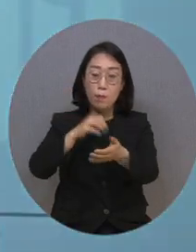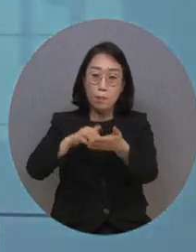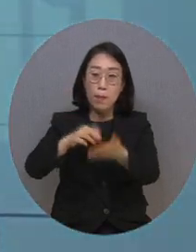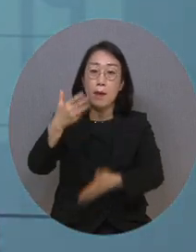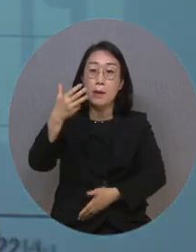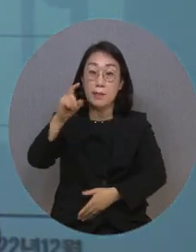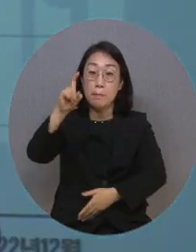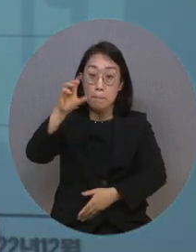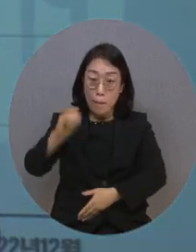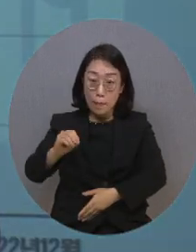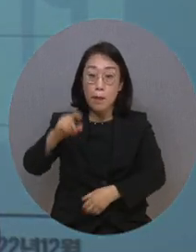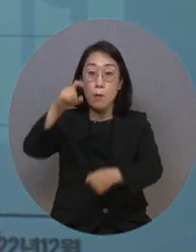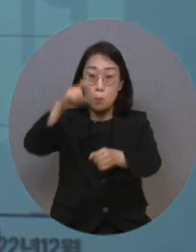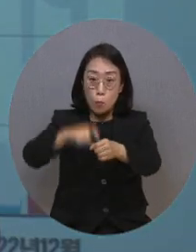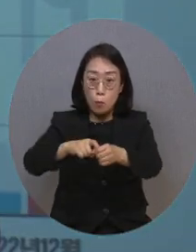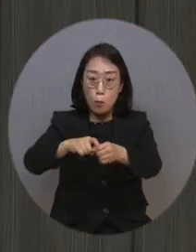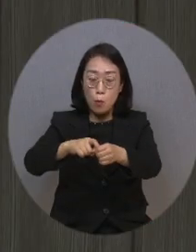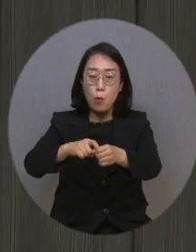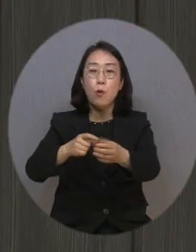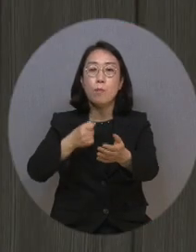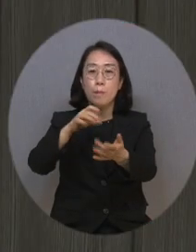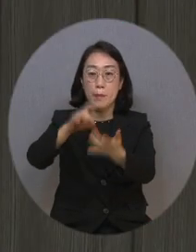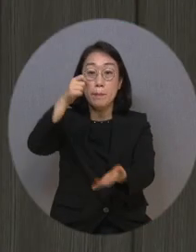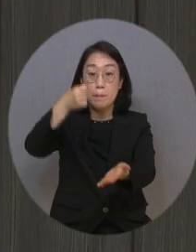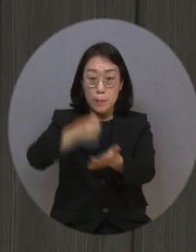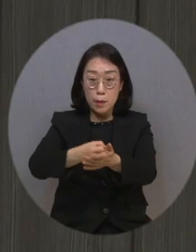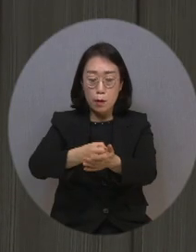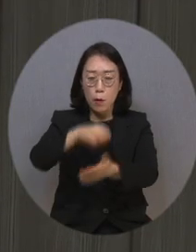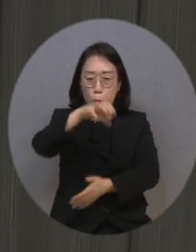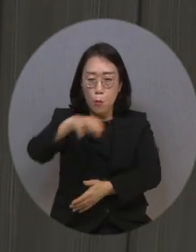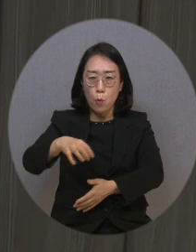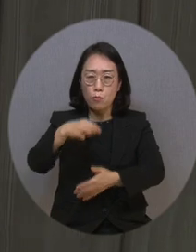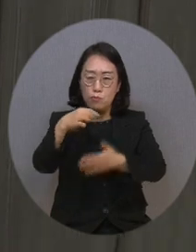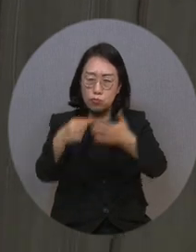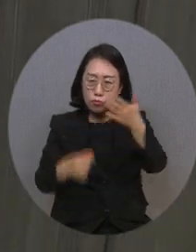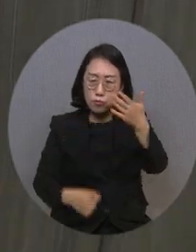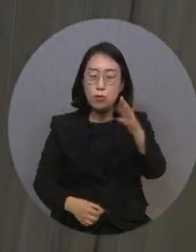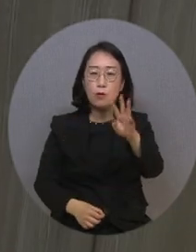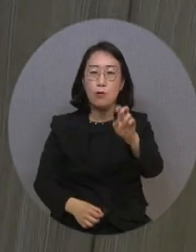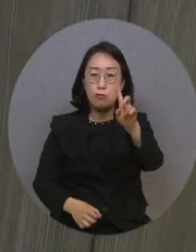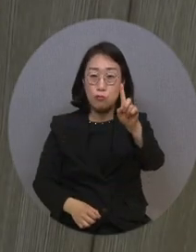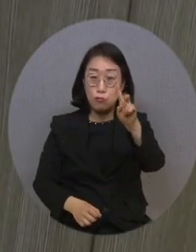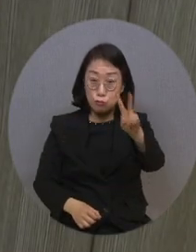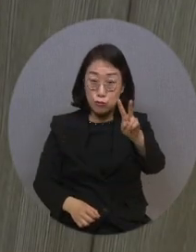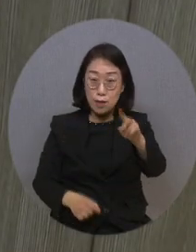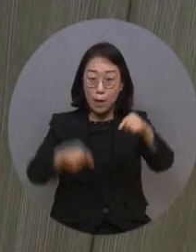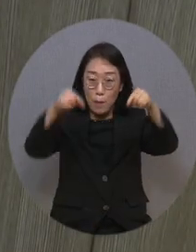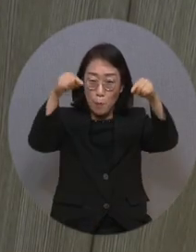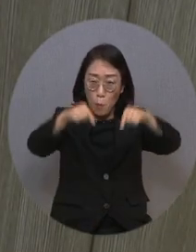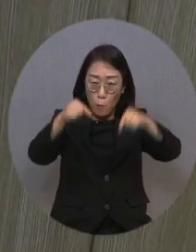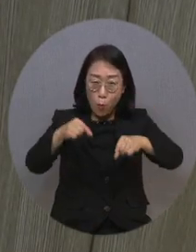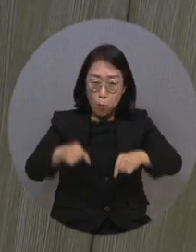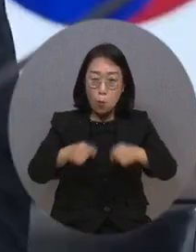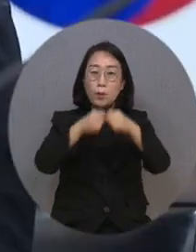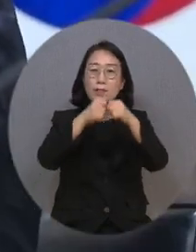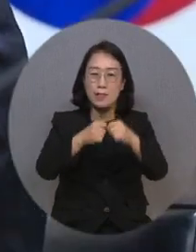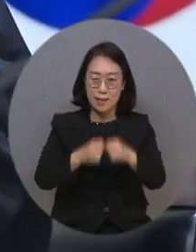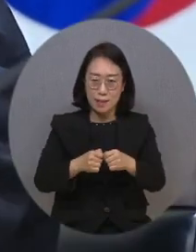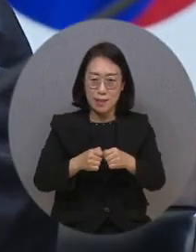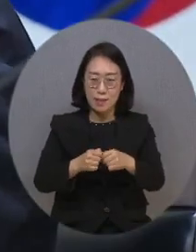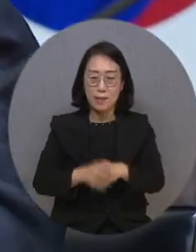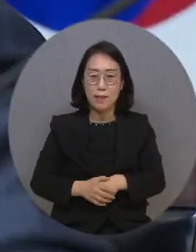주민과 함께 토론 주제를 선정했고 읍면별로 두 건씩 32건의 토론 주제를 논합니다